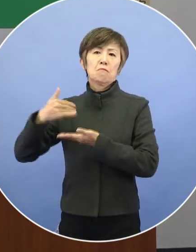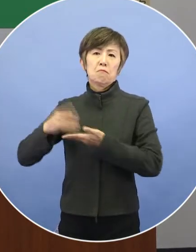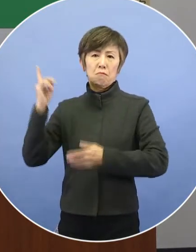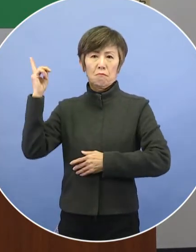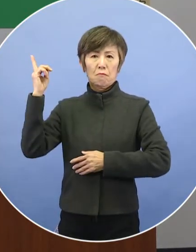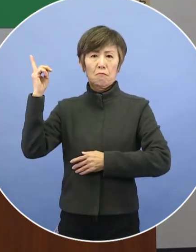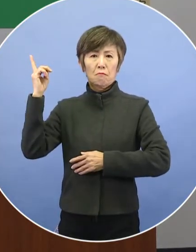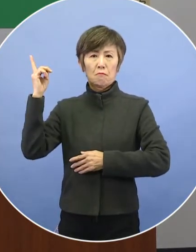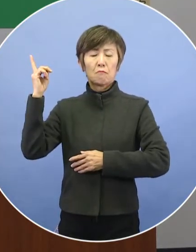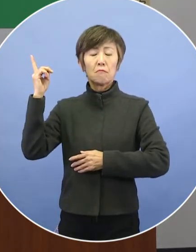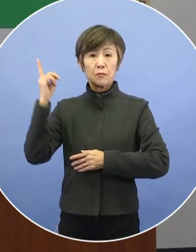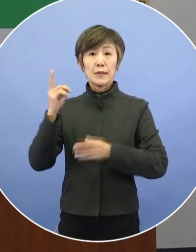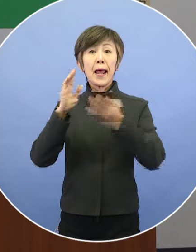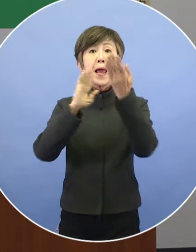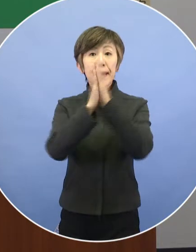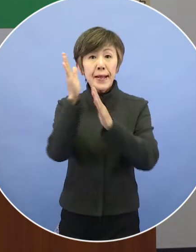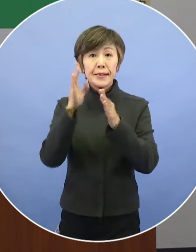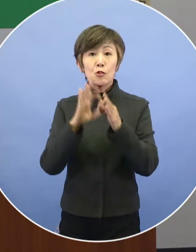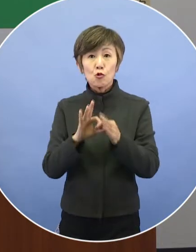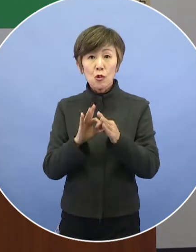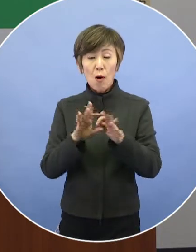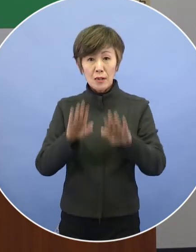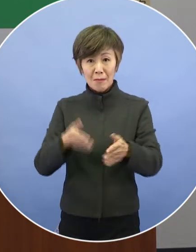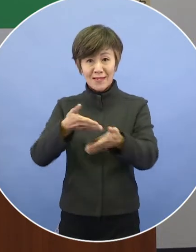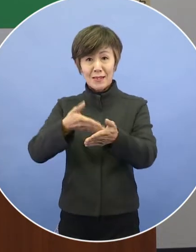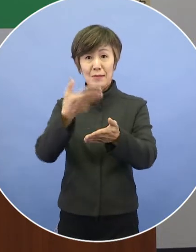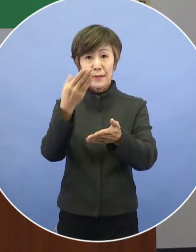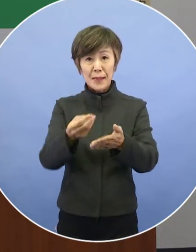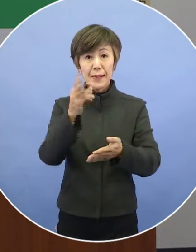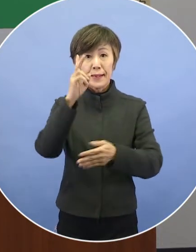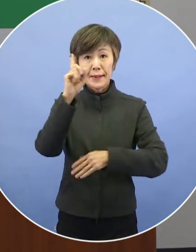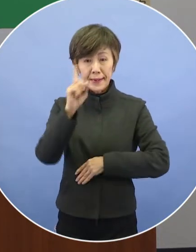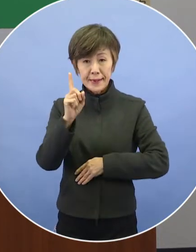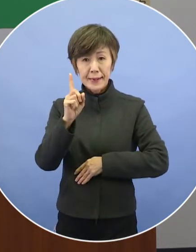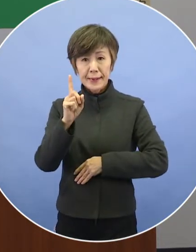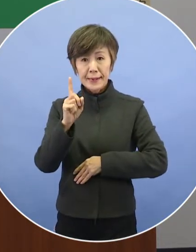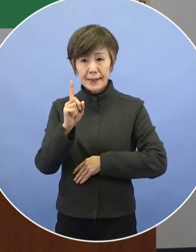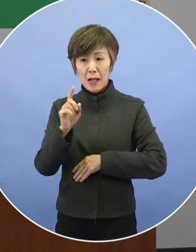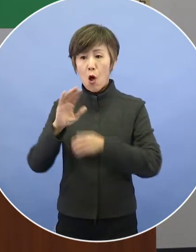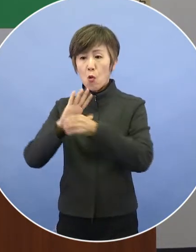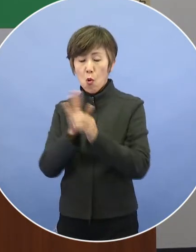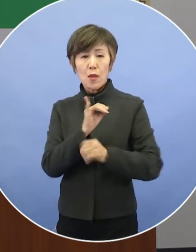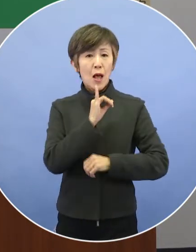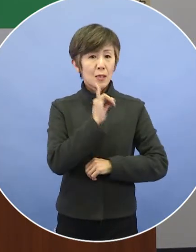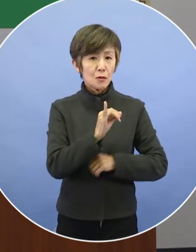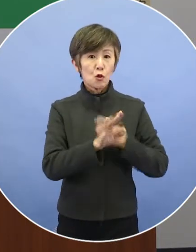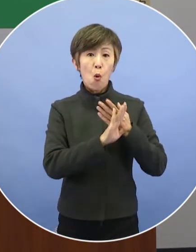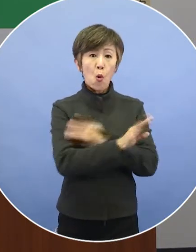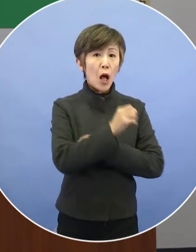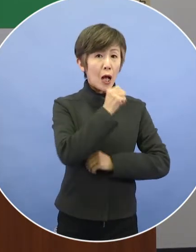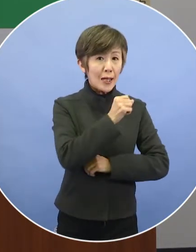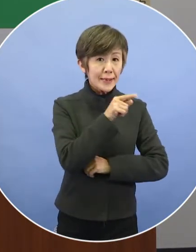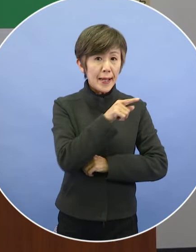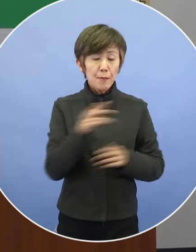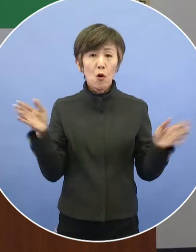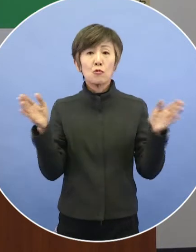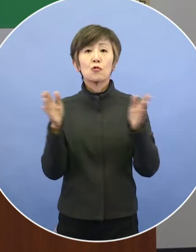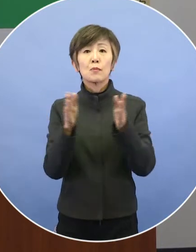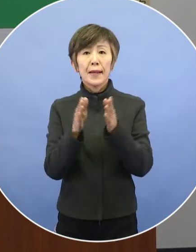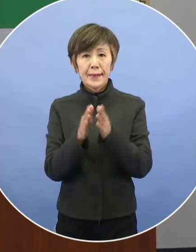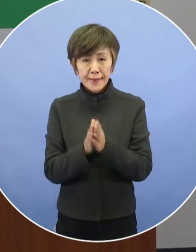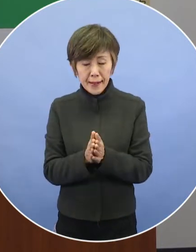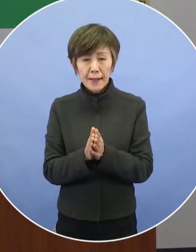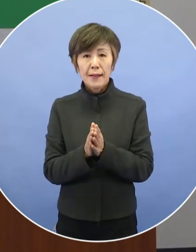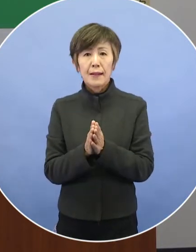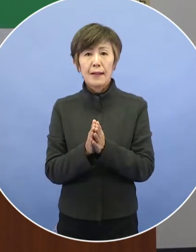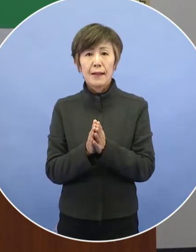バージョンだというふうに思っておりますが福井県につきましては今申し上げた通りコロナインフルそれ以外の課税こういったものを含めてですね